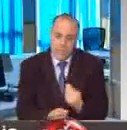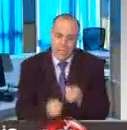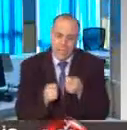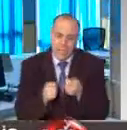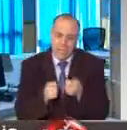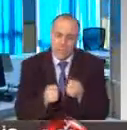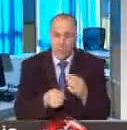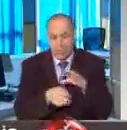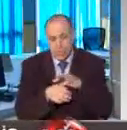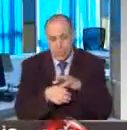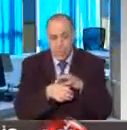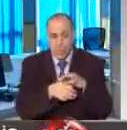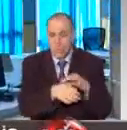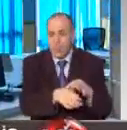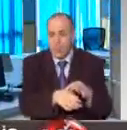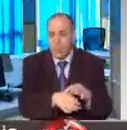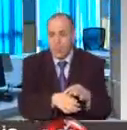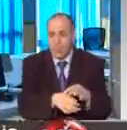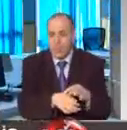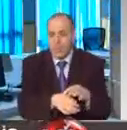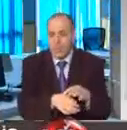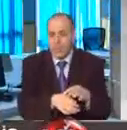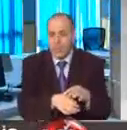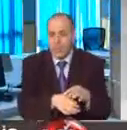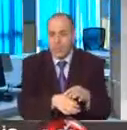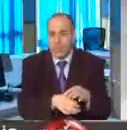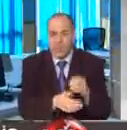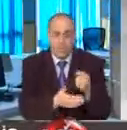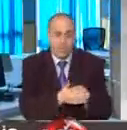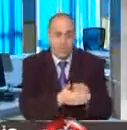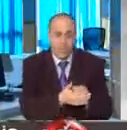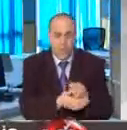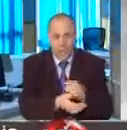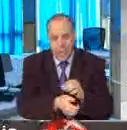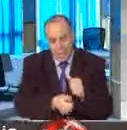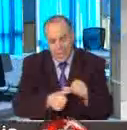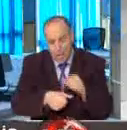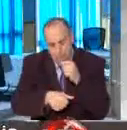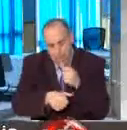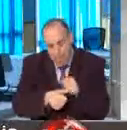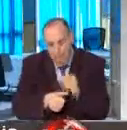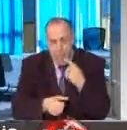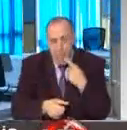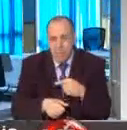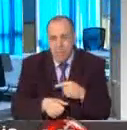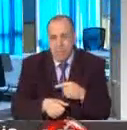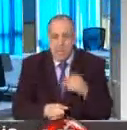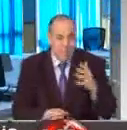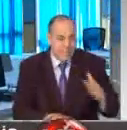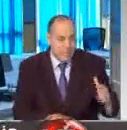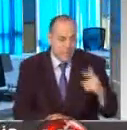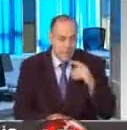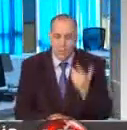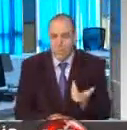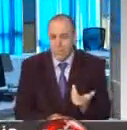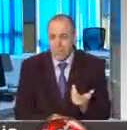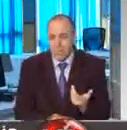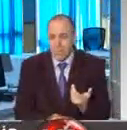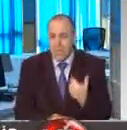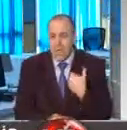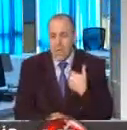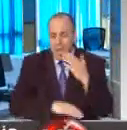من غادي باش يوصلني لزمور نزرق على السكر وعلى الدم. خذروا حالتنا وحالة صغار دارنا. هذا اللي طالبه منكم